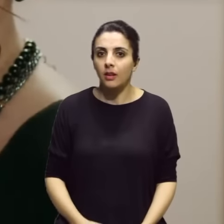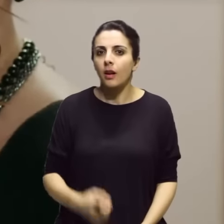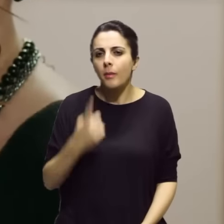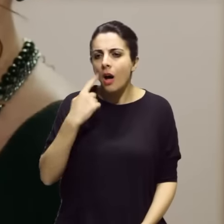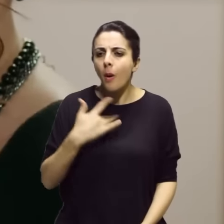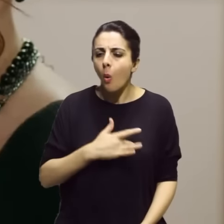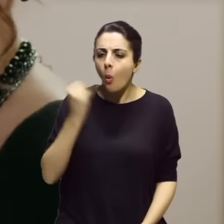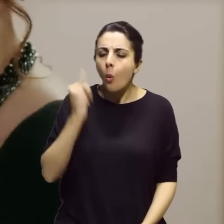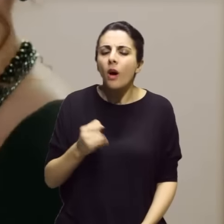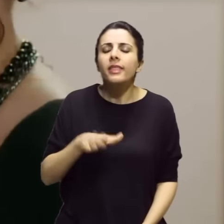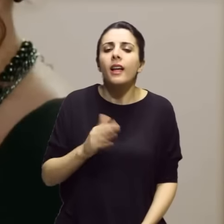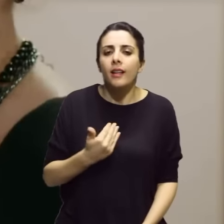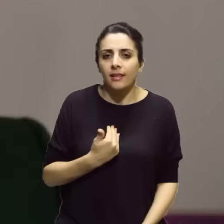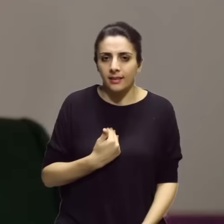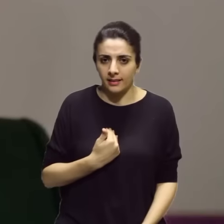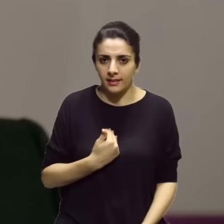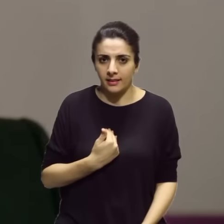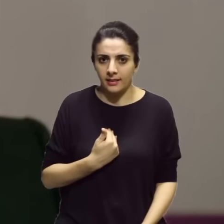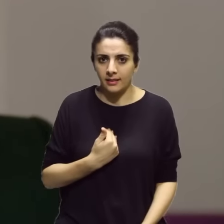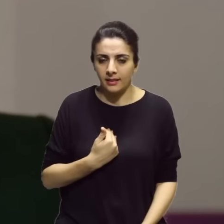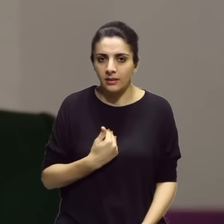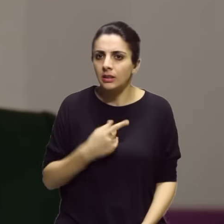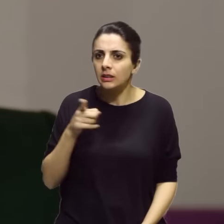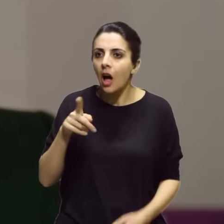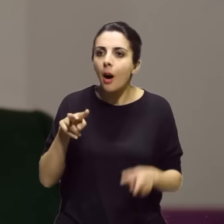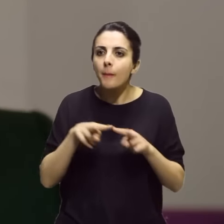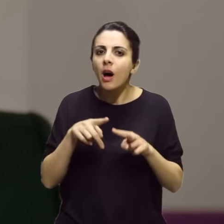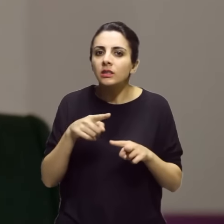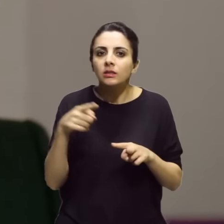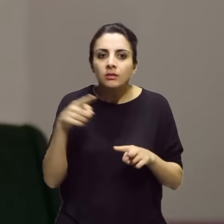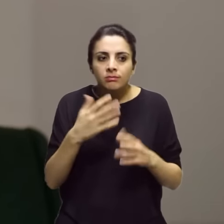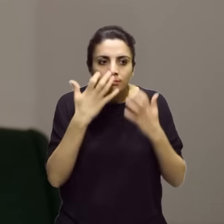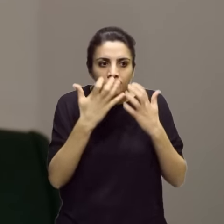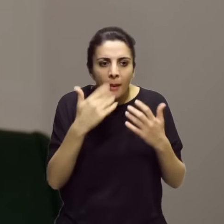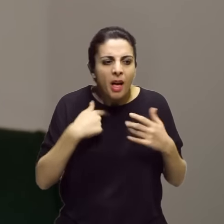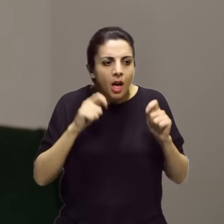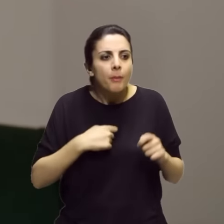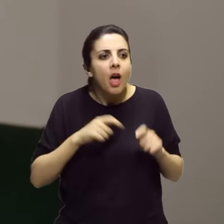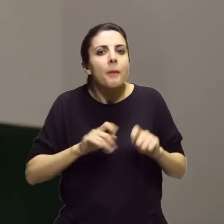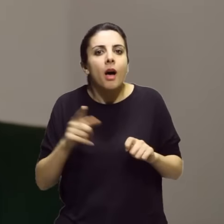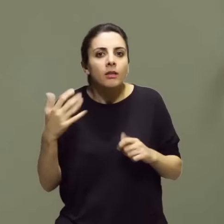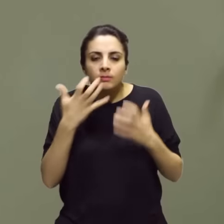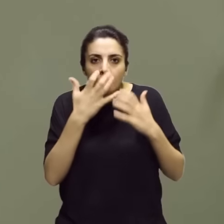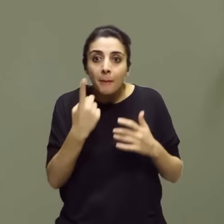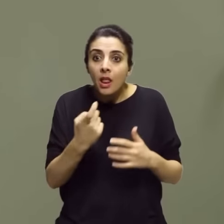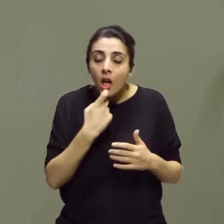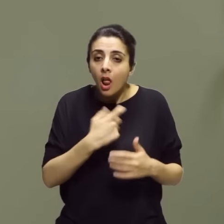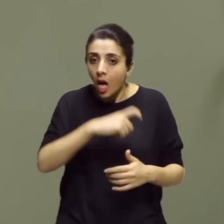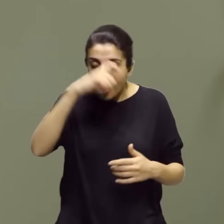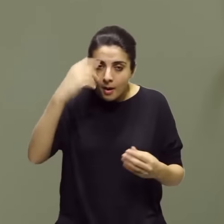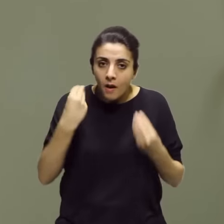Bak, ben gaddar bir insan değilim. Sen Mazhar'ı benim yapamadığımı yaptın. Bir sene boyunca ona emek